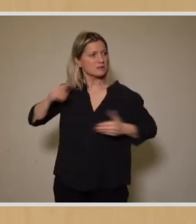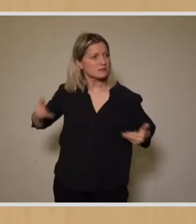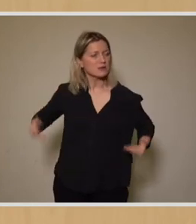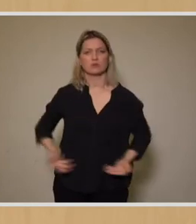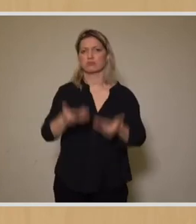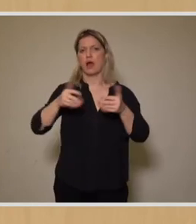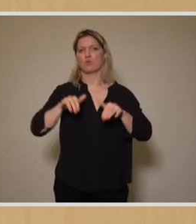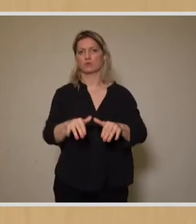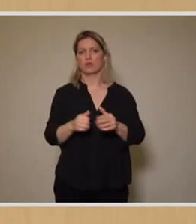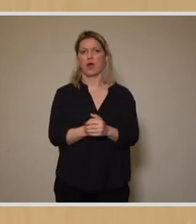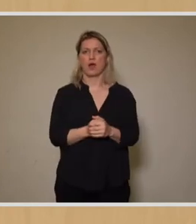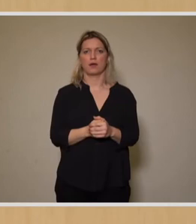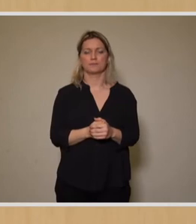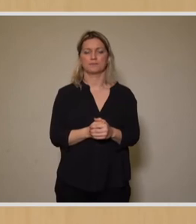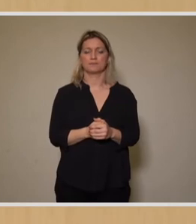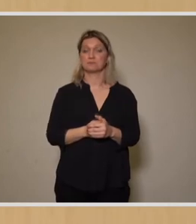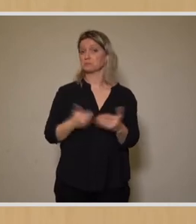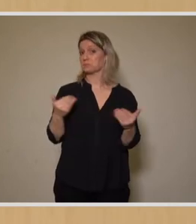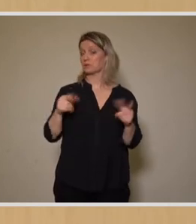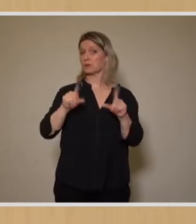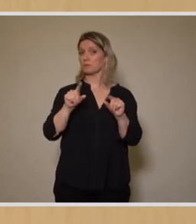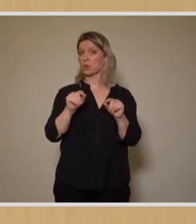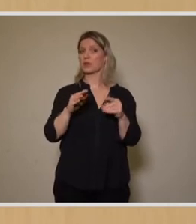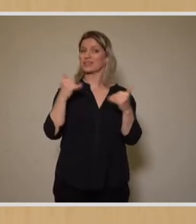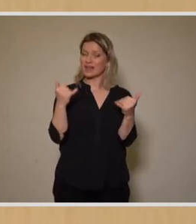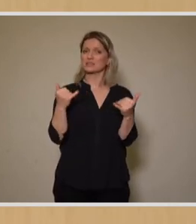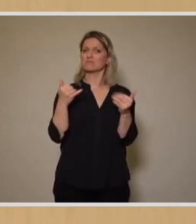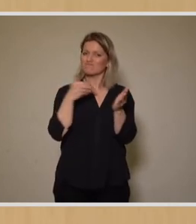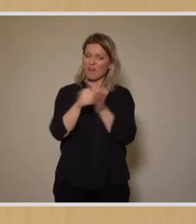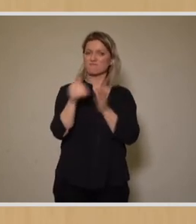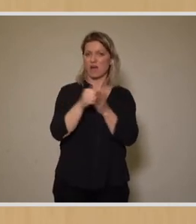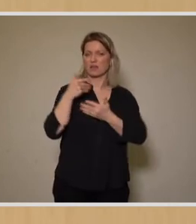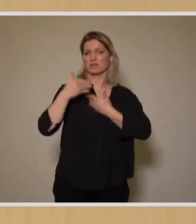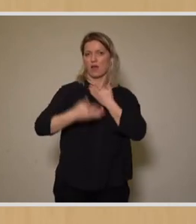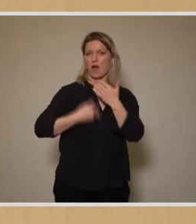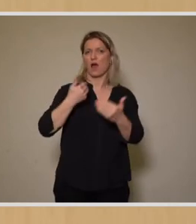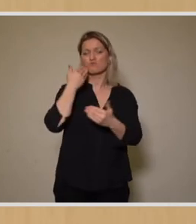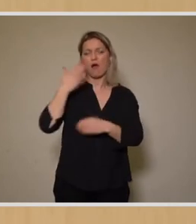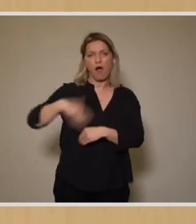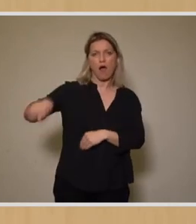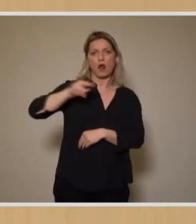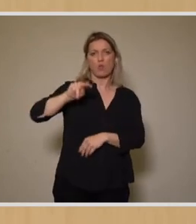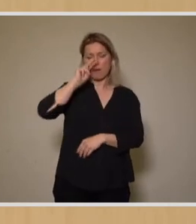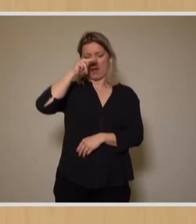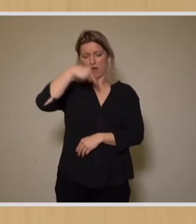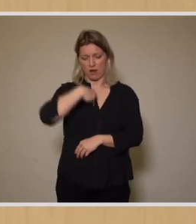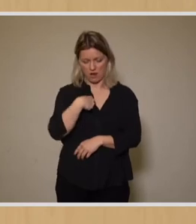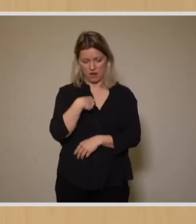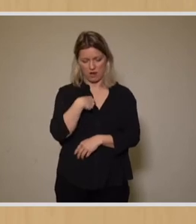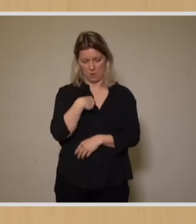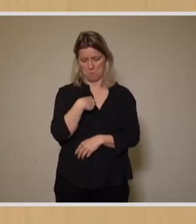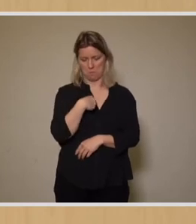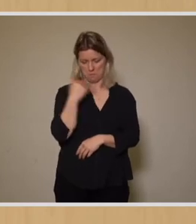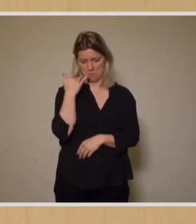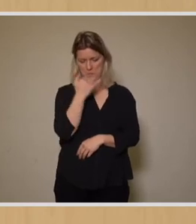Und jetzt sollten wir den Weg beschreiten, nochmal alle in uns gehen und schauen, ob wir nicht doch